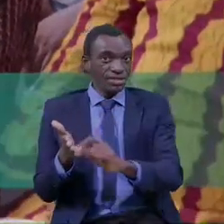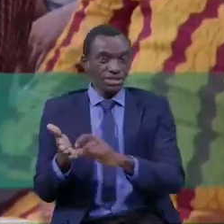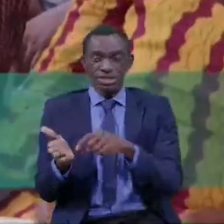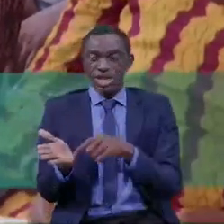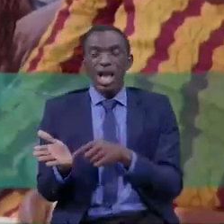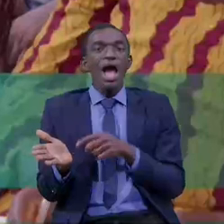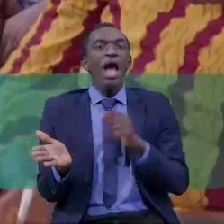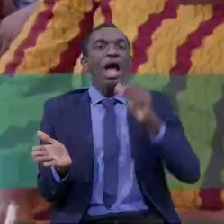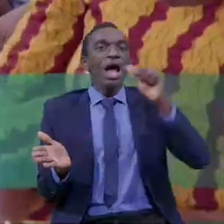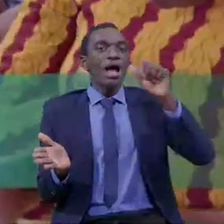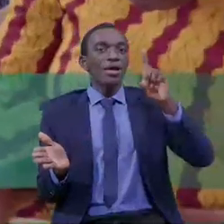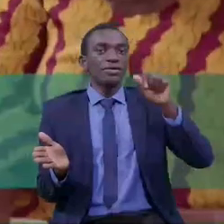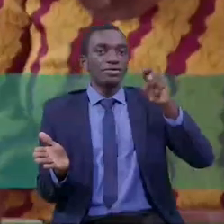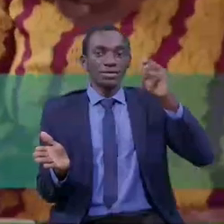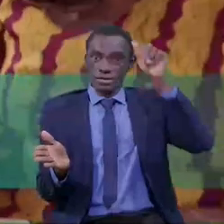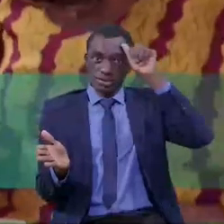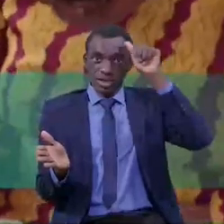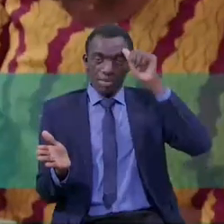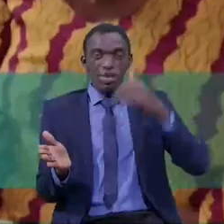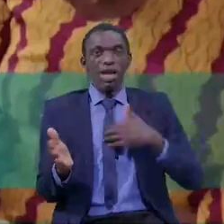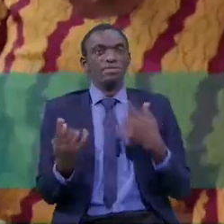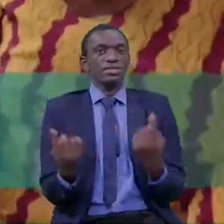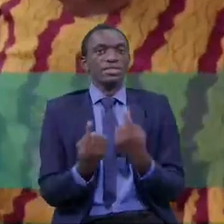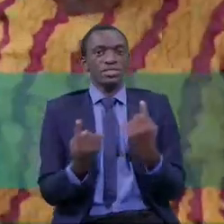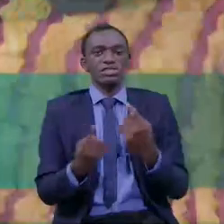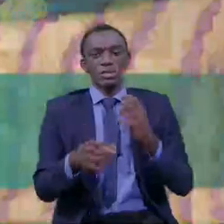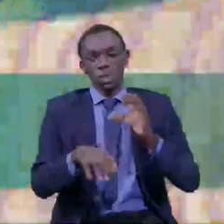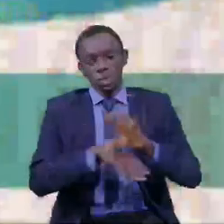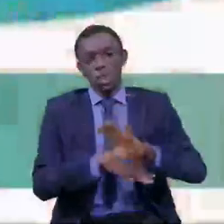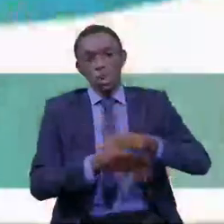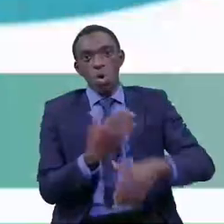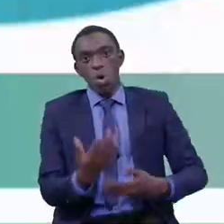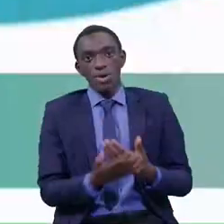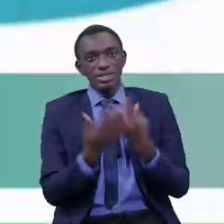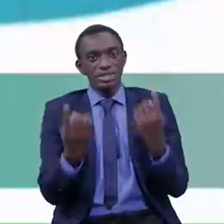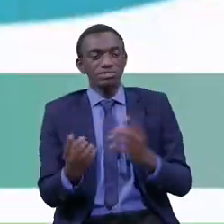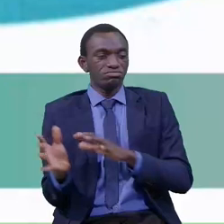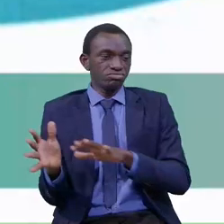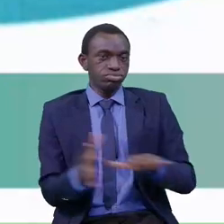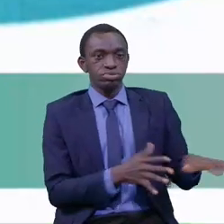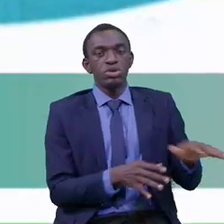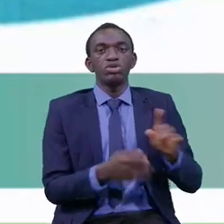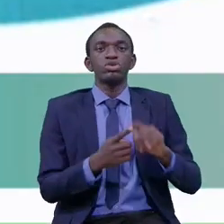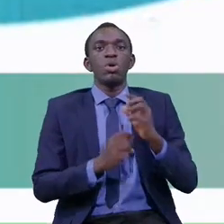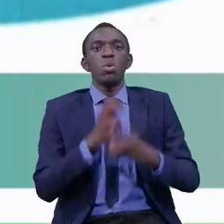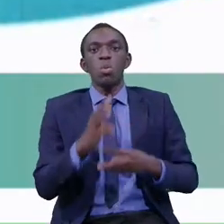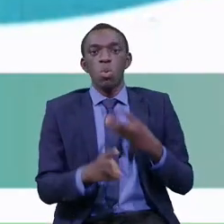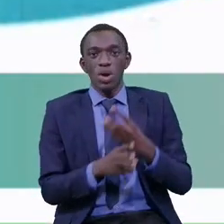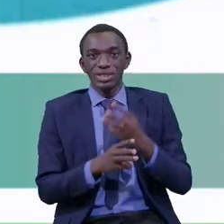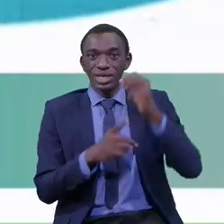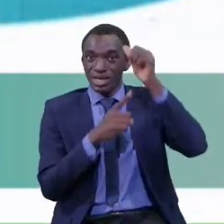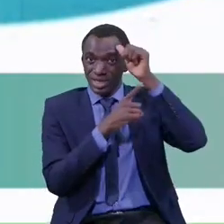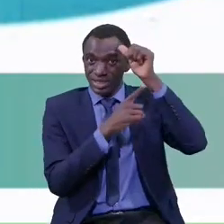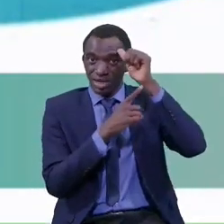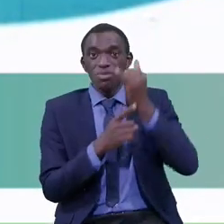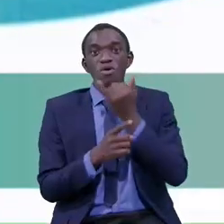et Ève qui ont envoyé le péché dans le monde, comme l'offense d'un homme, la mort